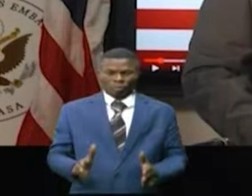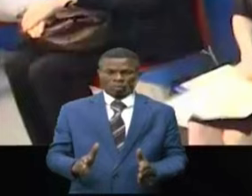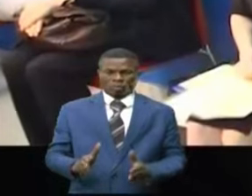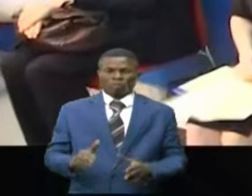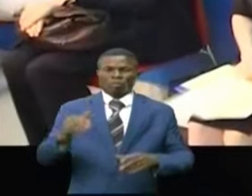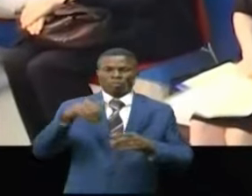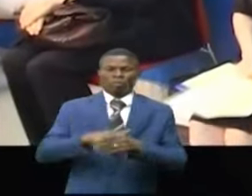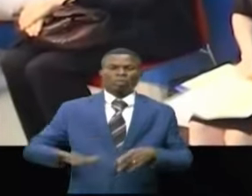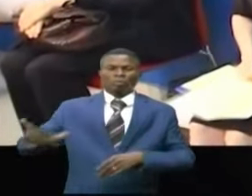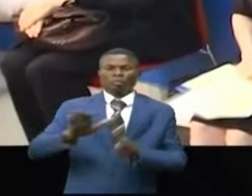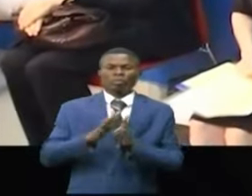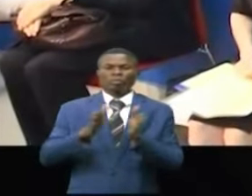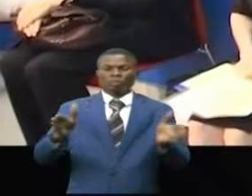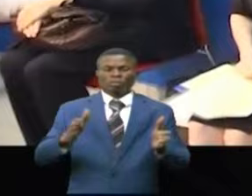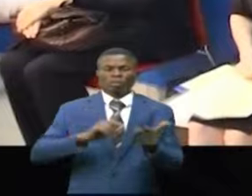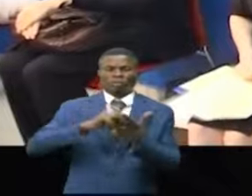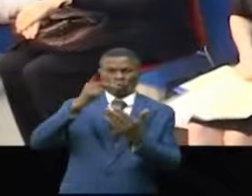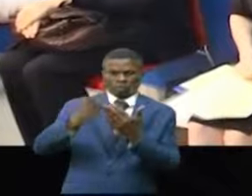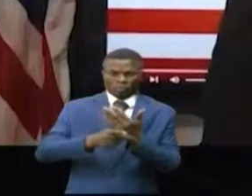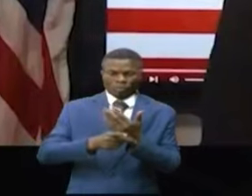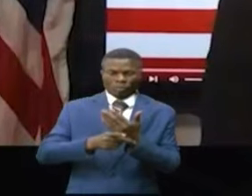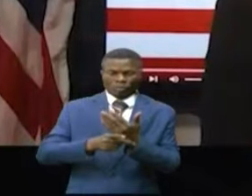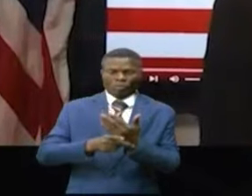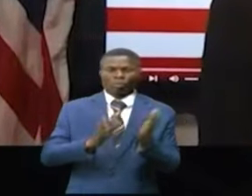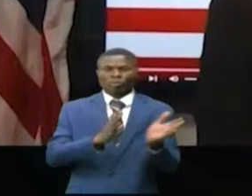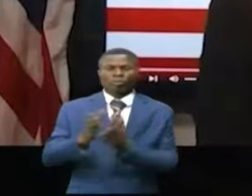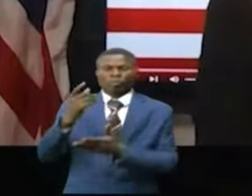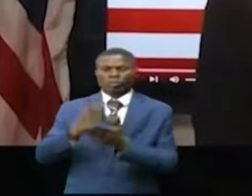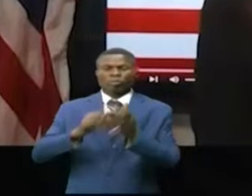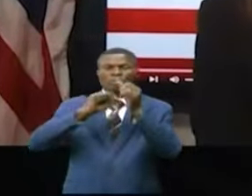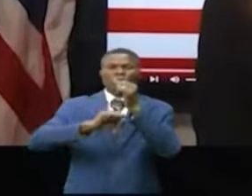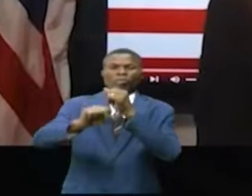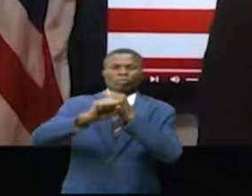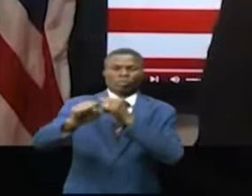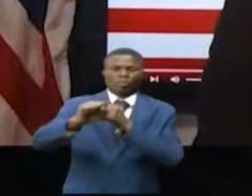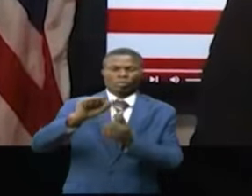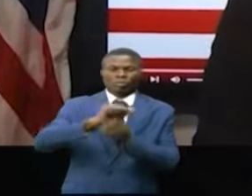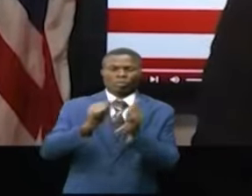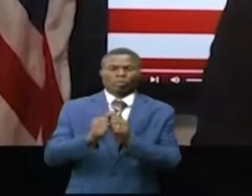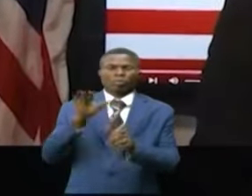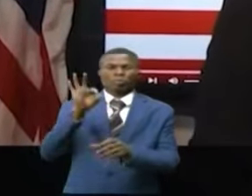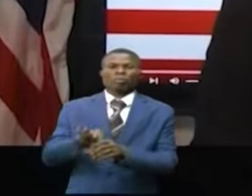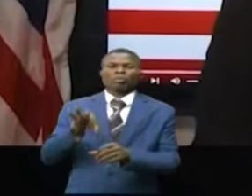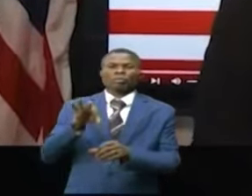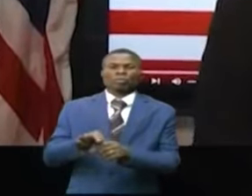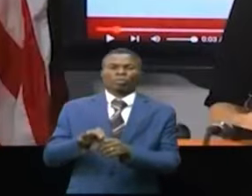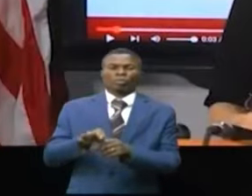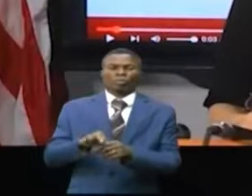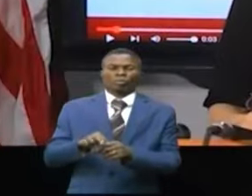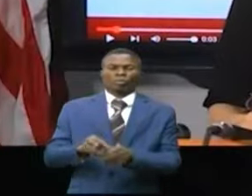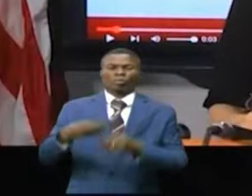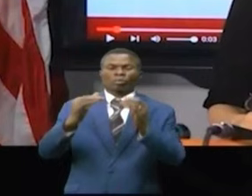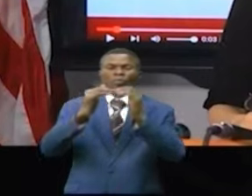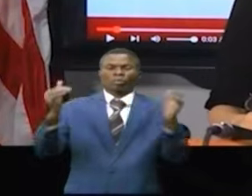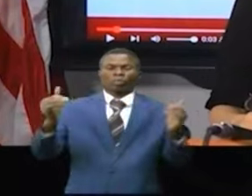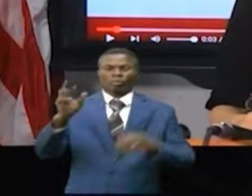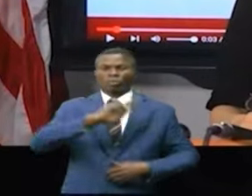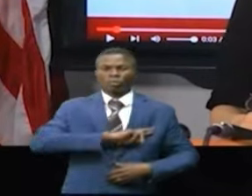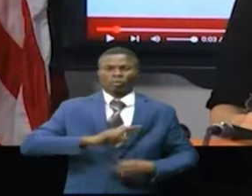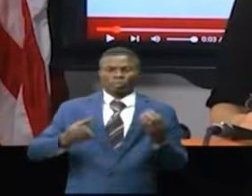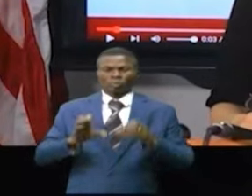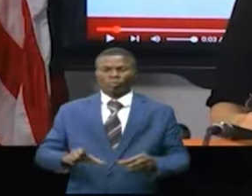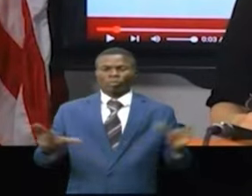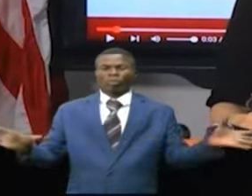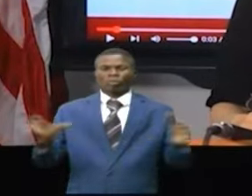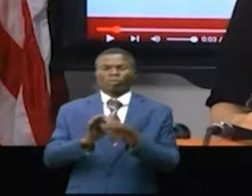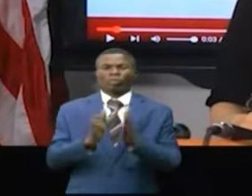de la RDC. Ces programmes qui visent entre autres la promotion du processus électoral plus pacifique, démocratique et